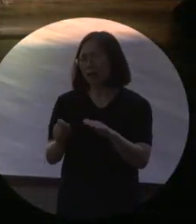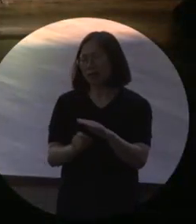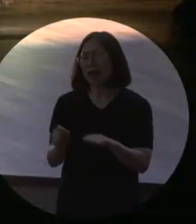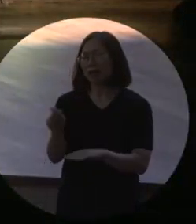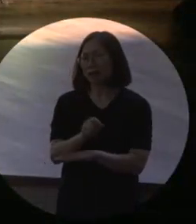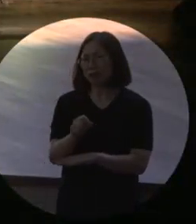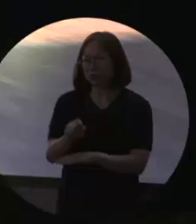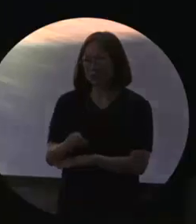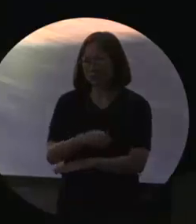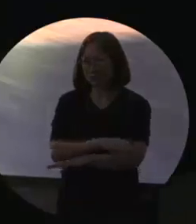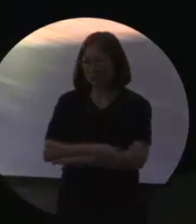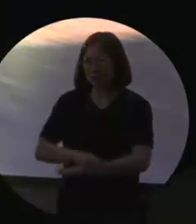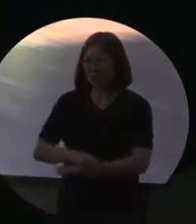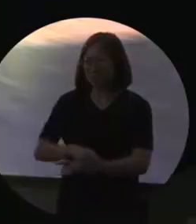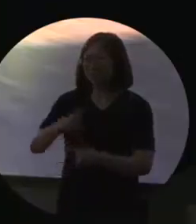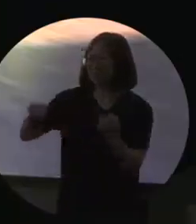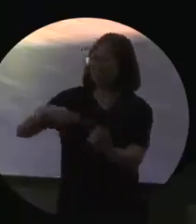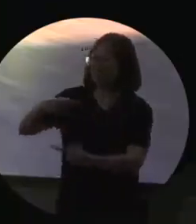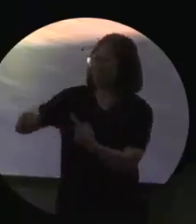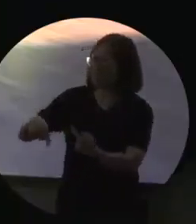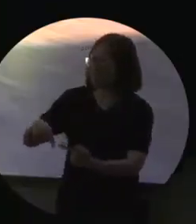돌아간다. 아